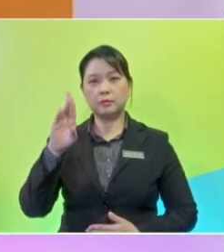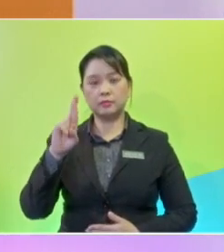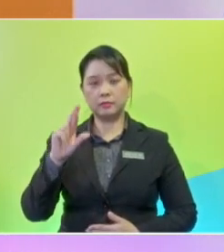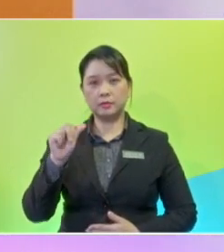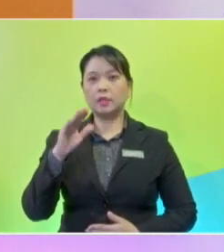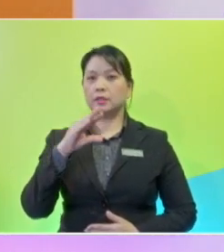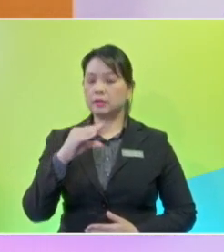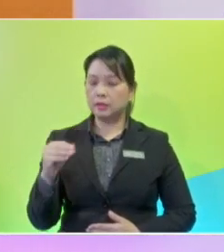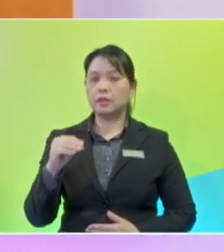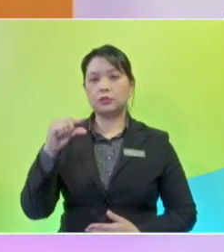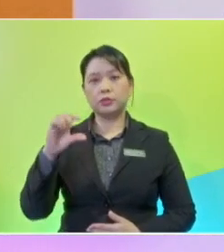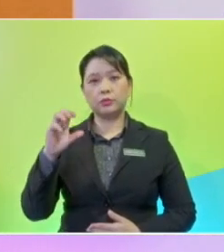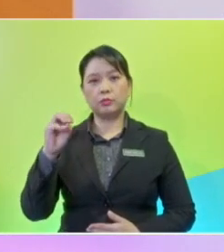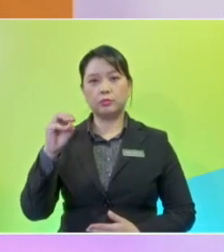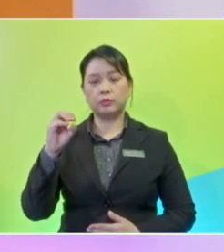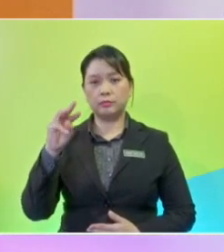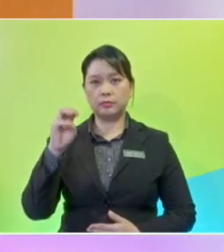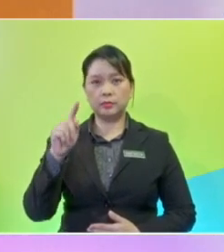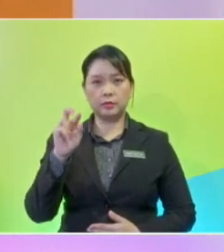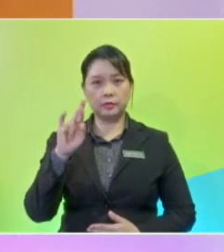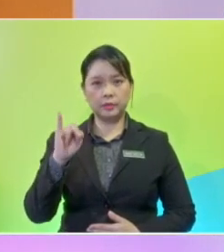kita akan masuk Bidang